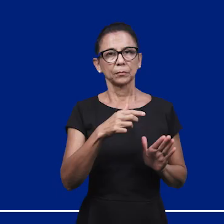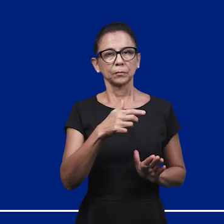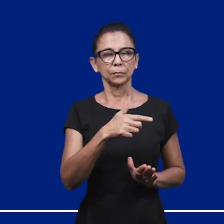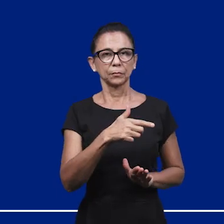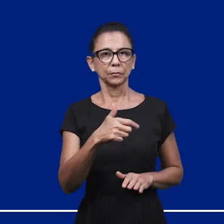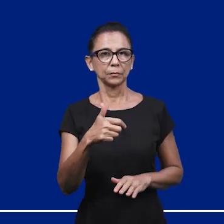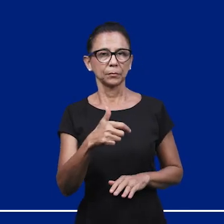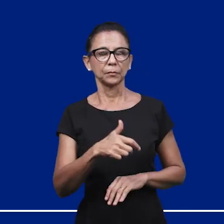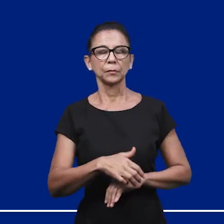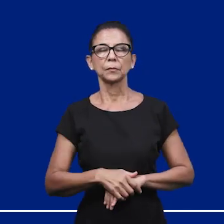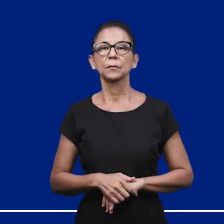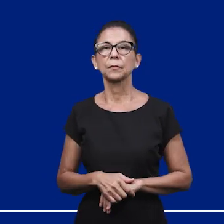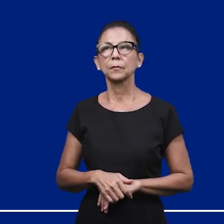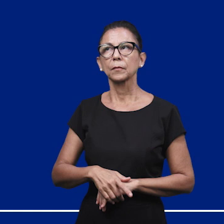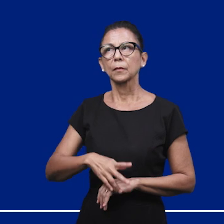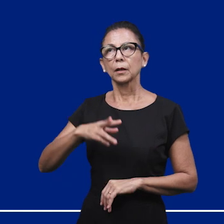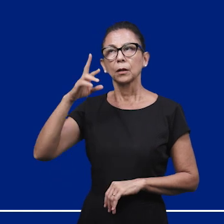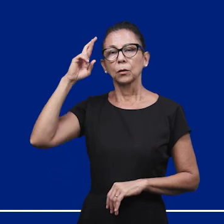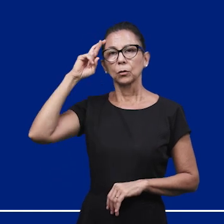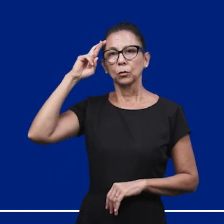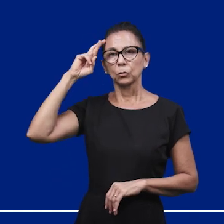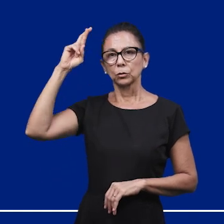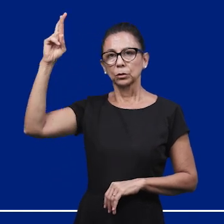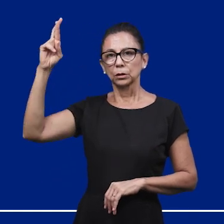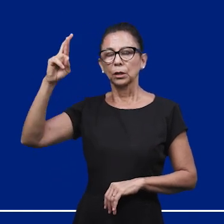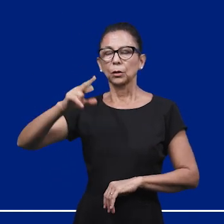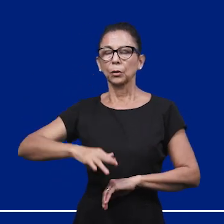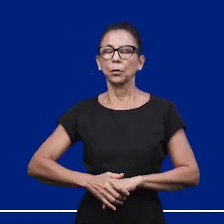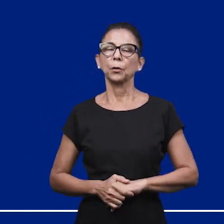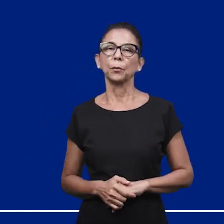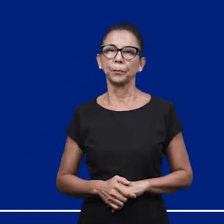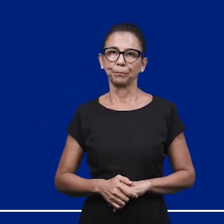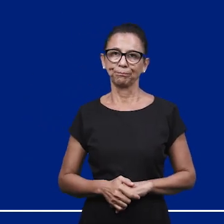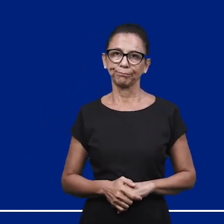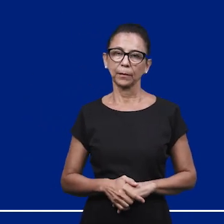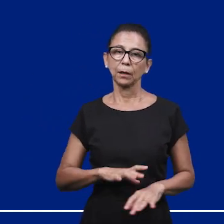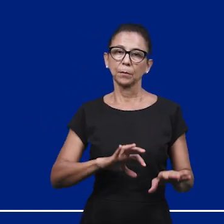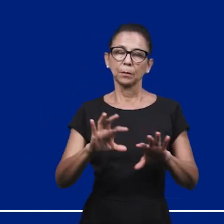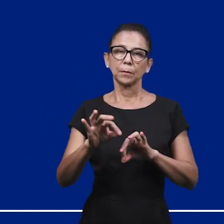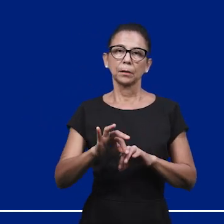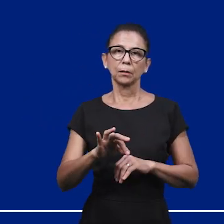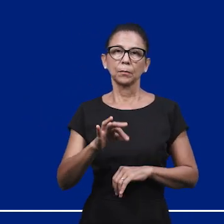21 dit, et le Seigneur Dieu a fait